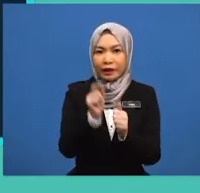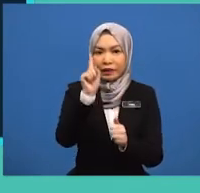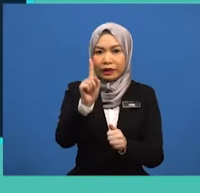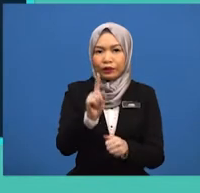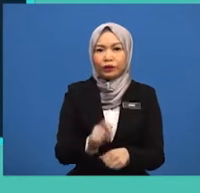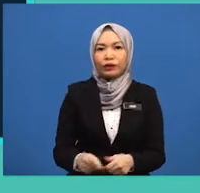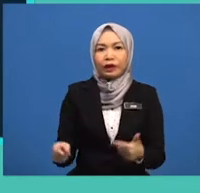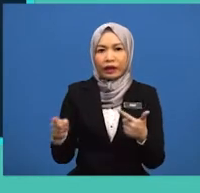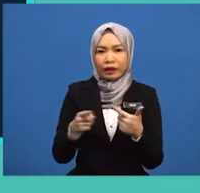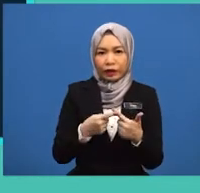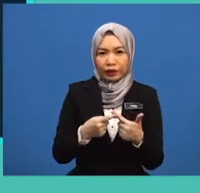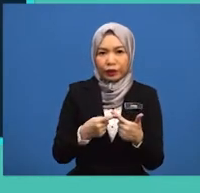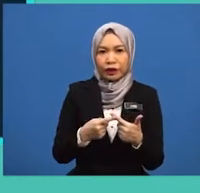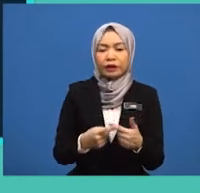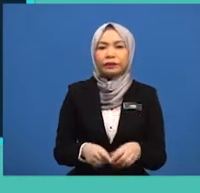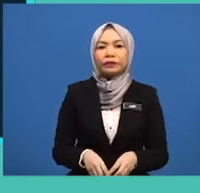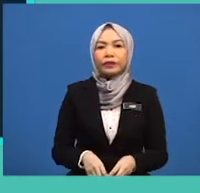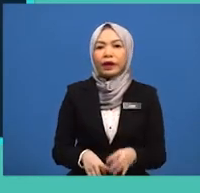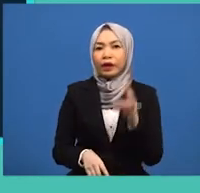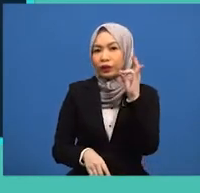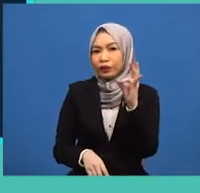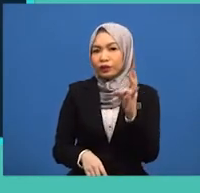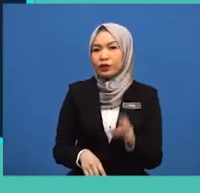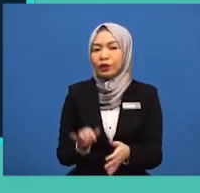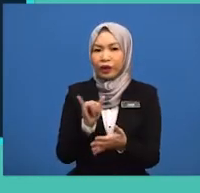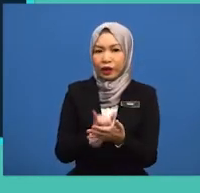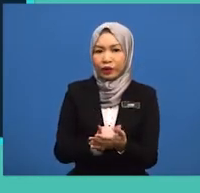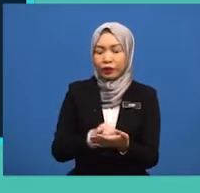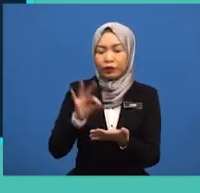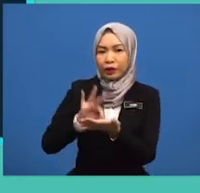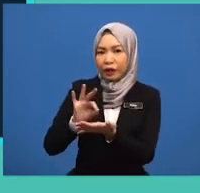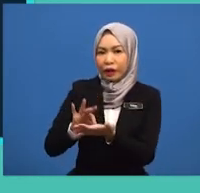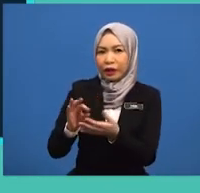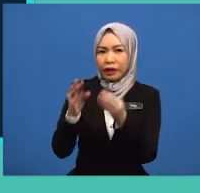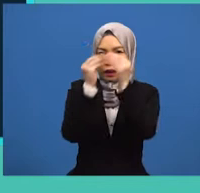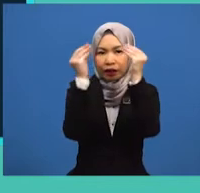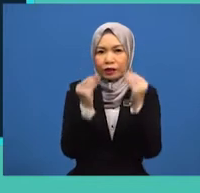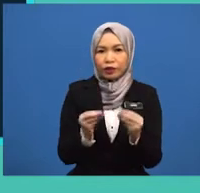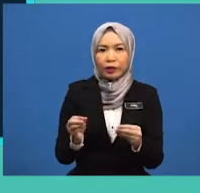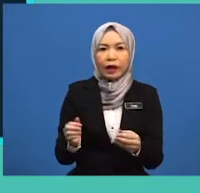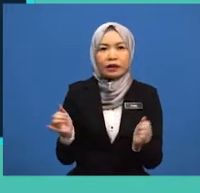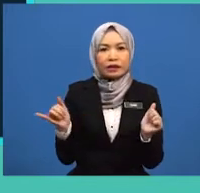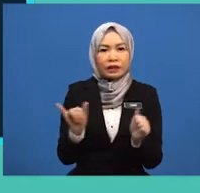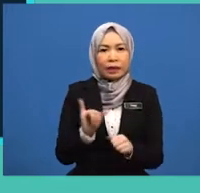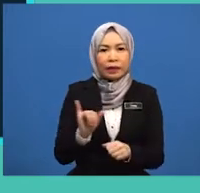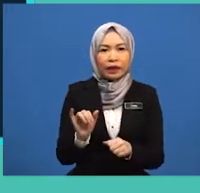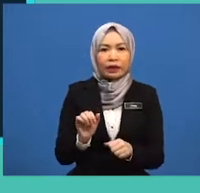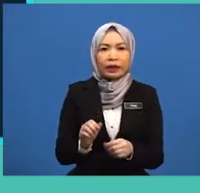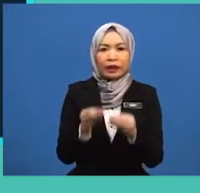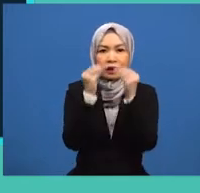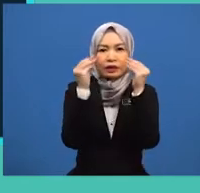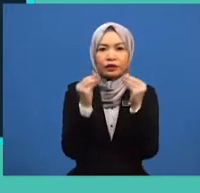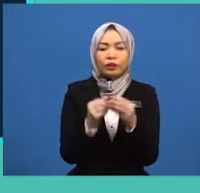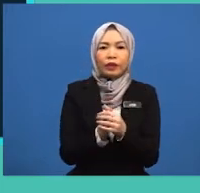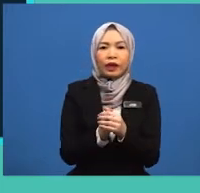Kedua, baris 7, iaitu kira jumlah sama dengan jumlah darab